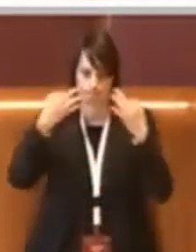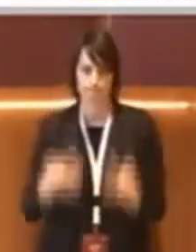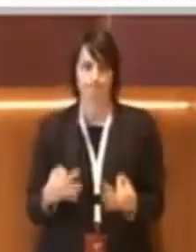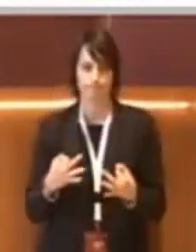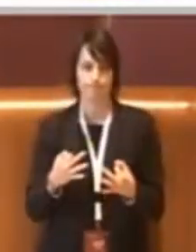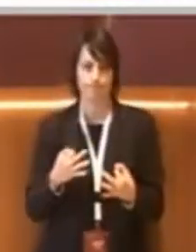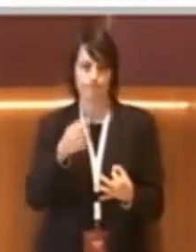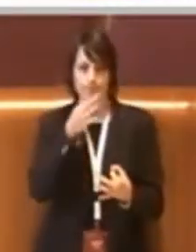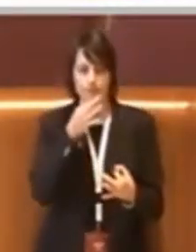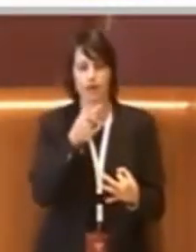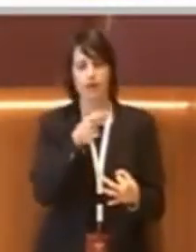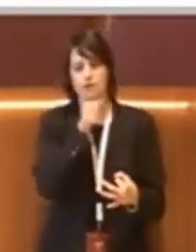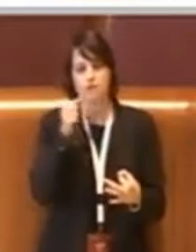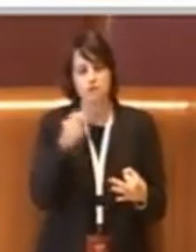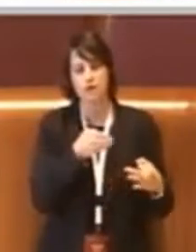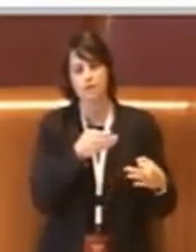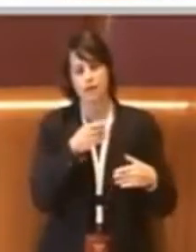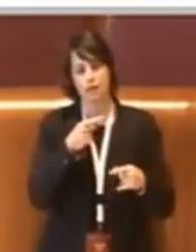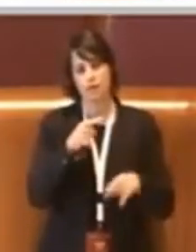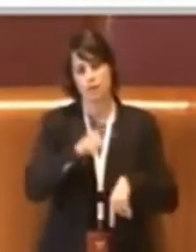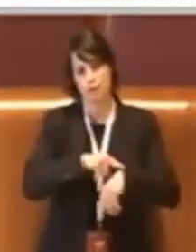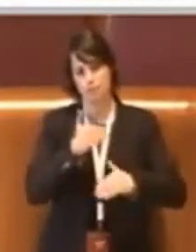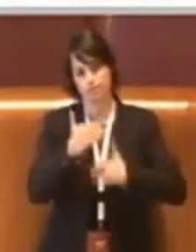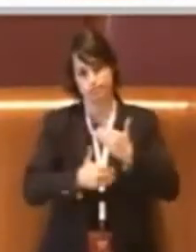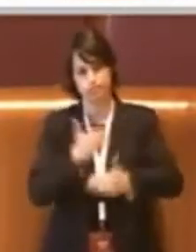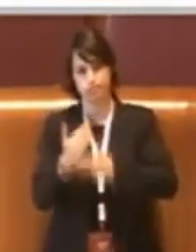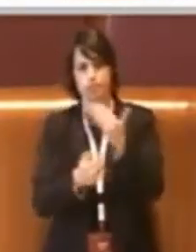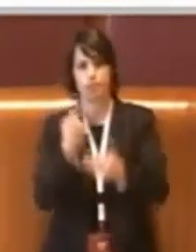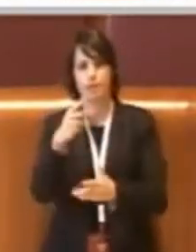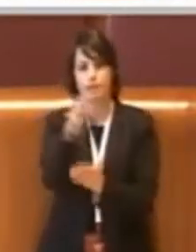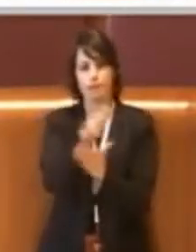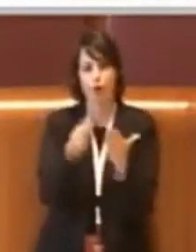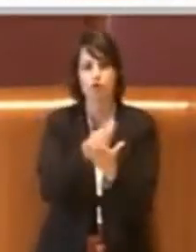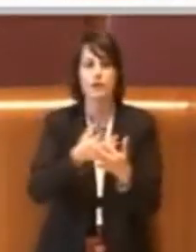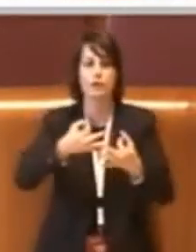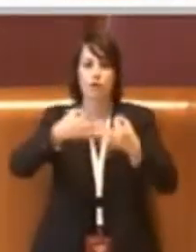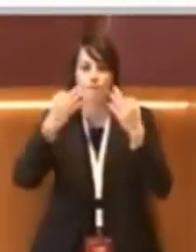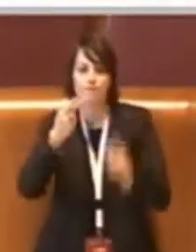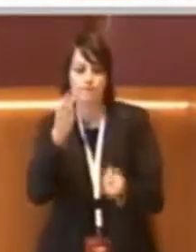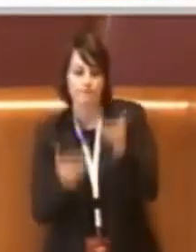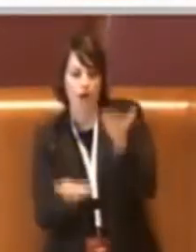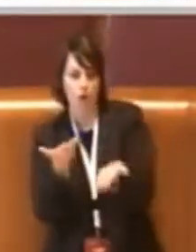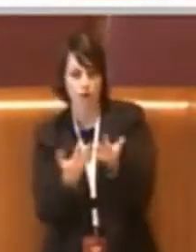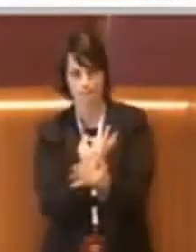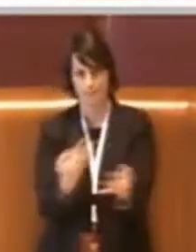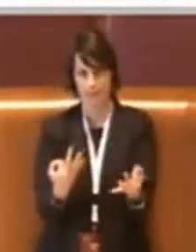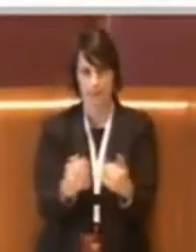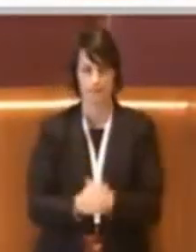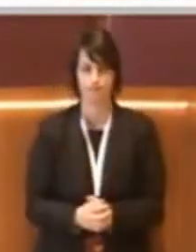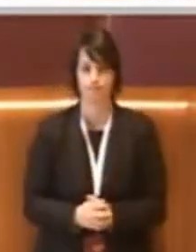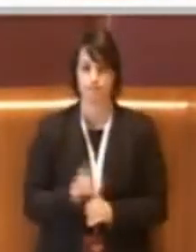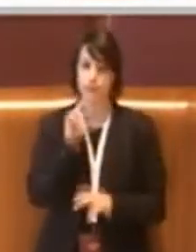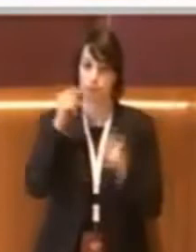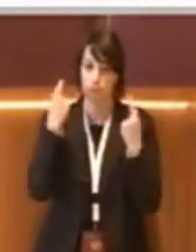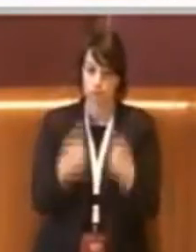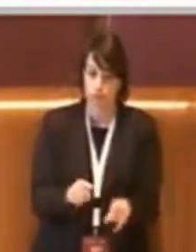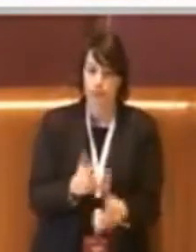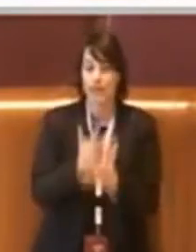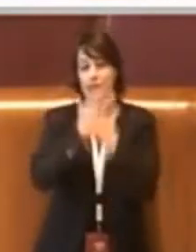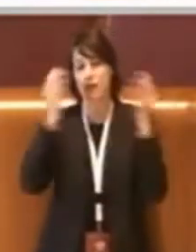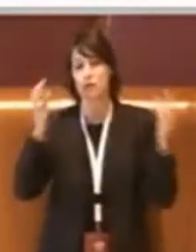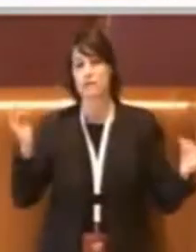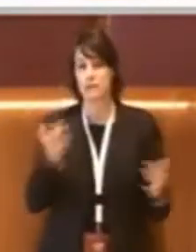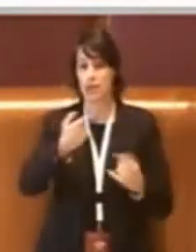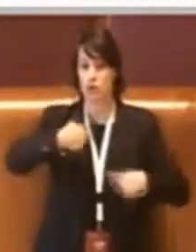di verificazione o meno del progetto. Detto questo, è chiaro che se noi votiamo,